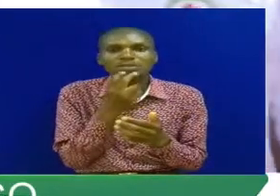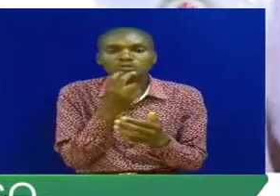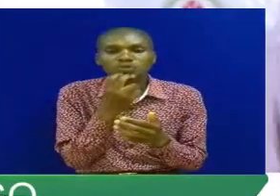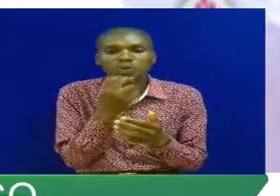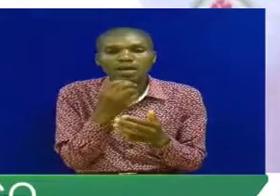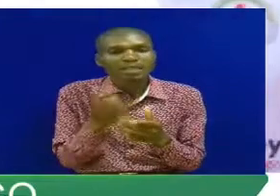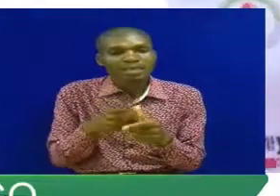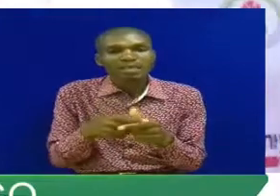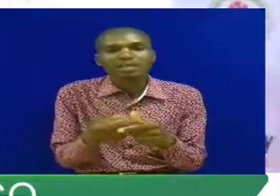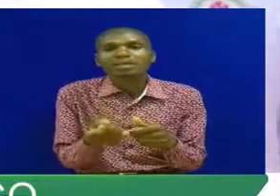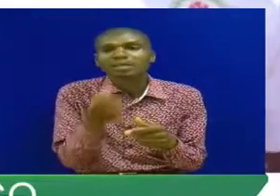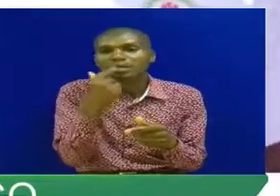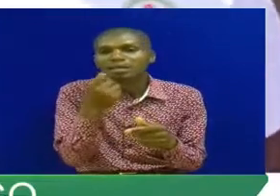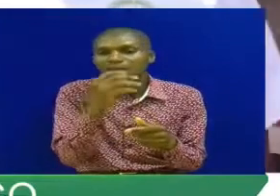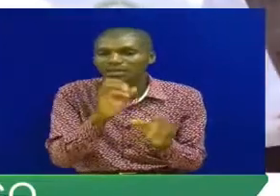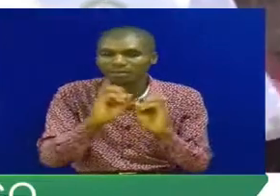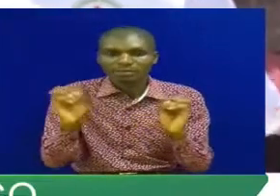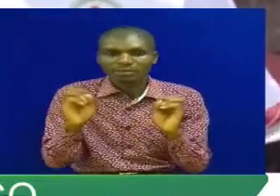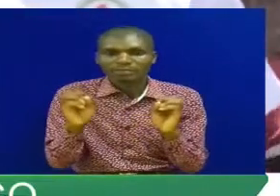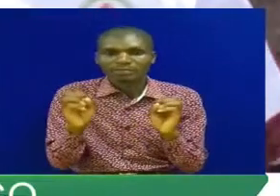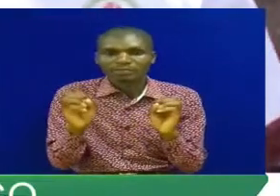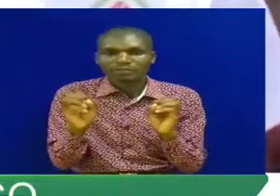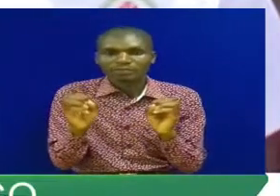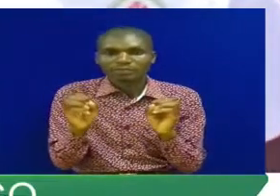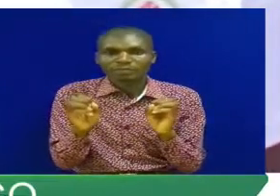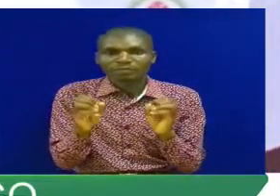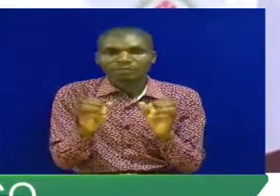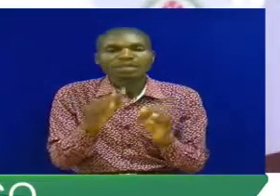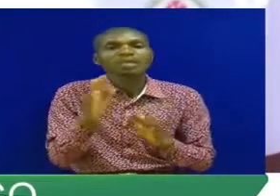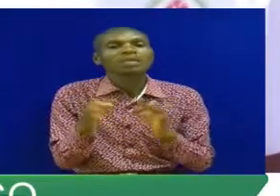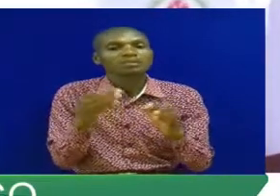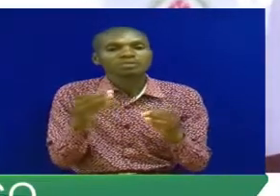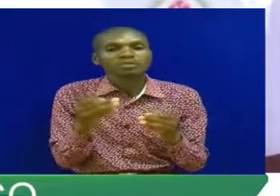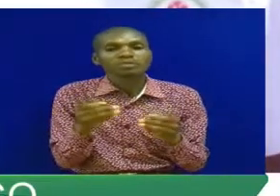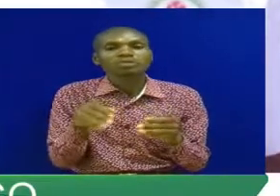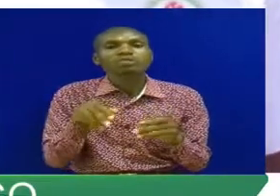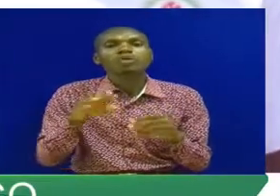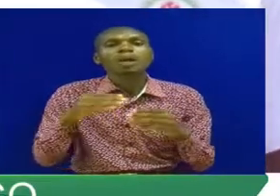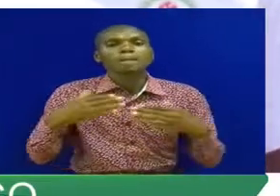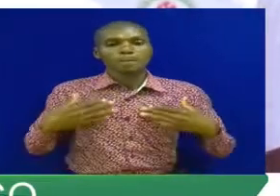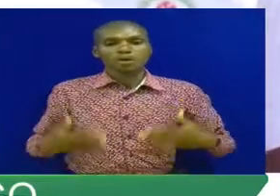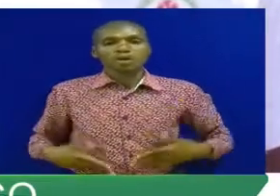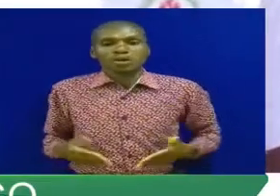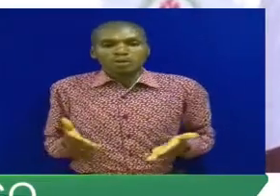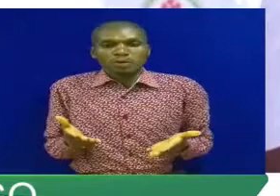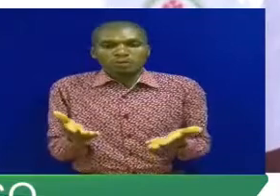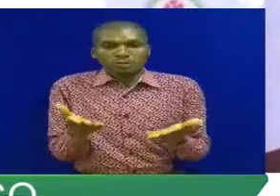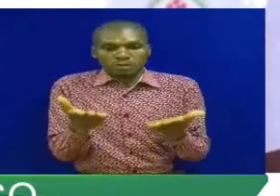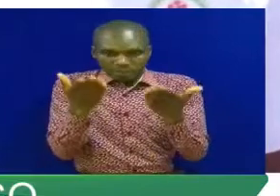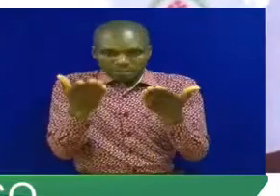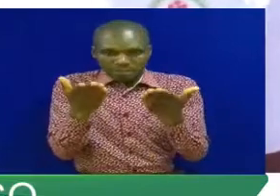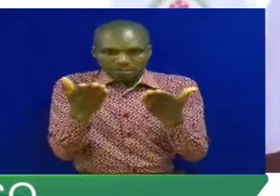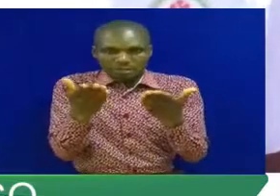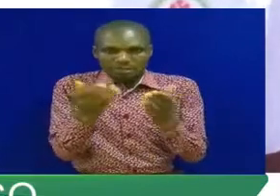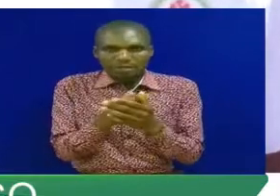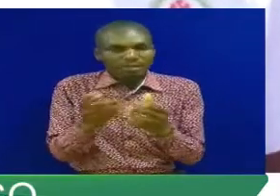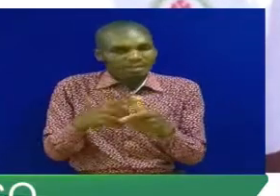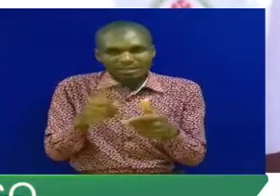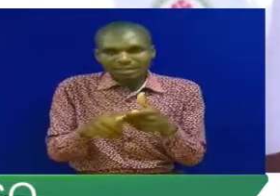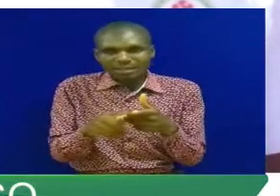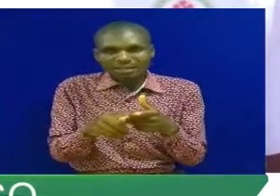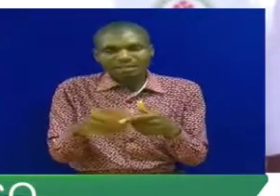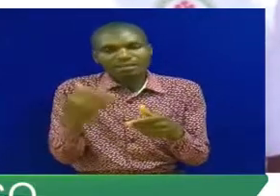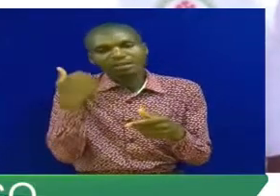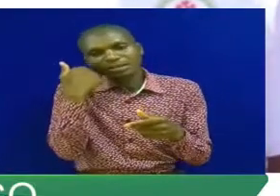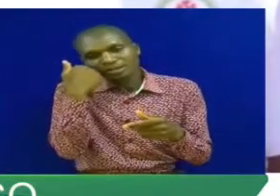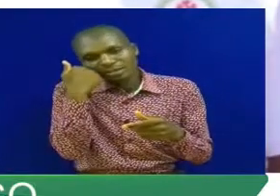bune bwenerete. Ekero monta bwate chikilo chiomobere chietanete chiri chibwenerete. Nabo okonyora inga oboroire obo